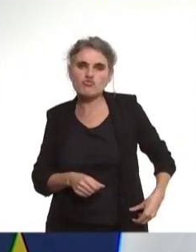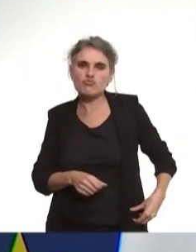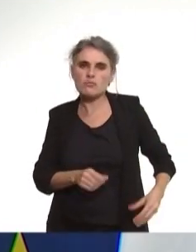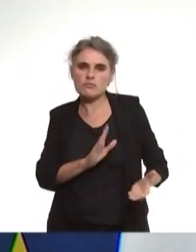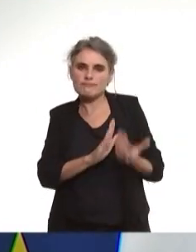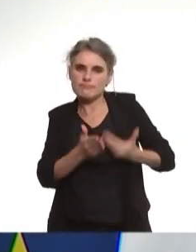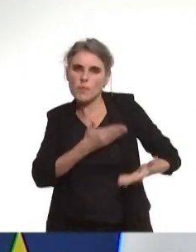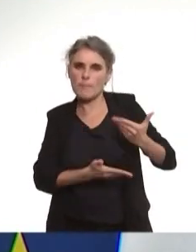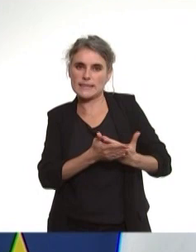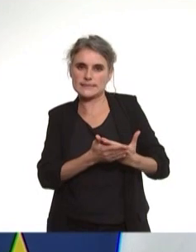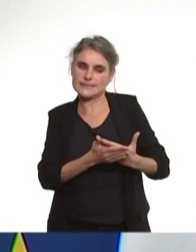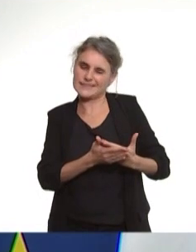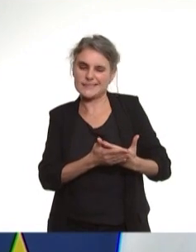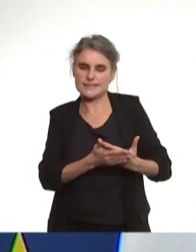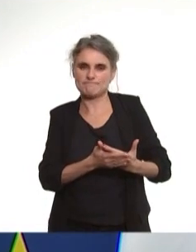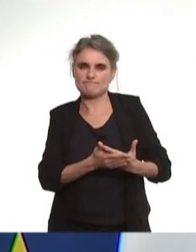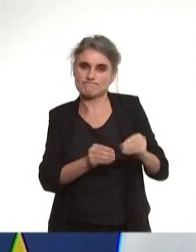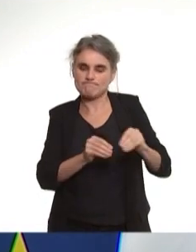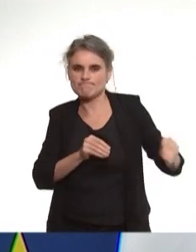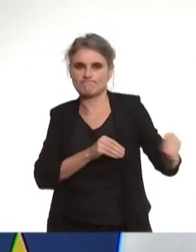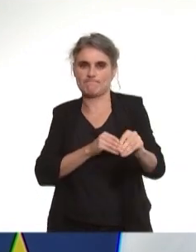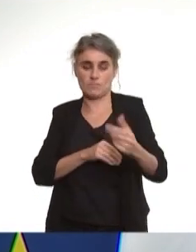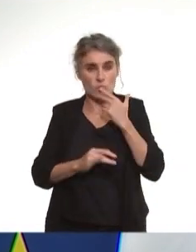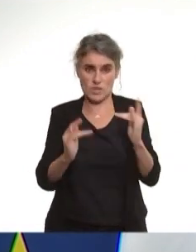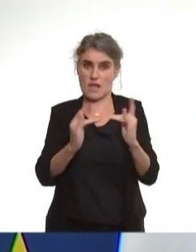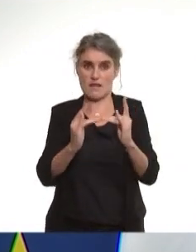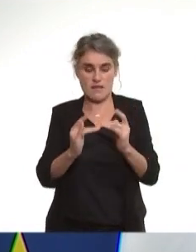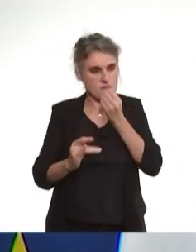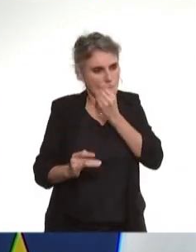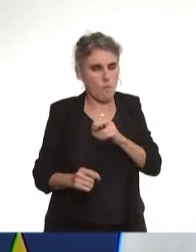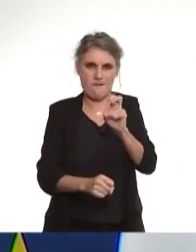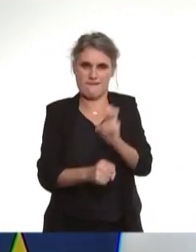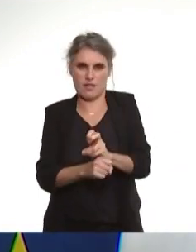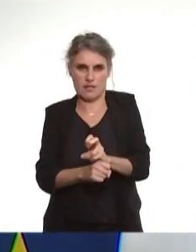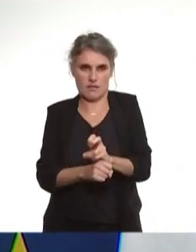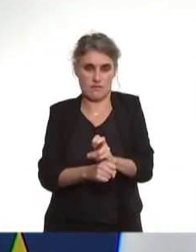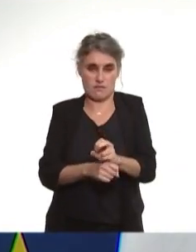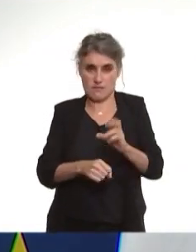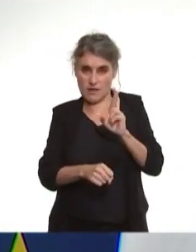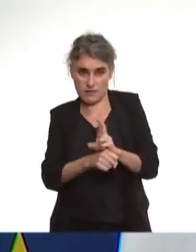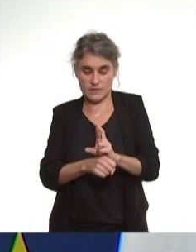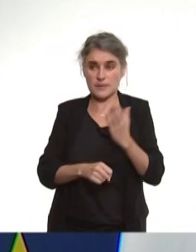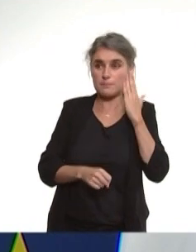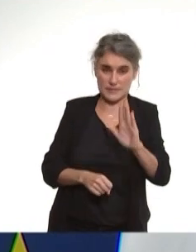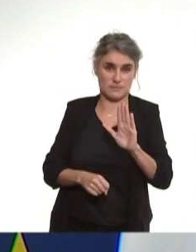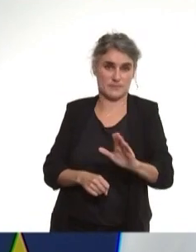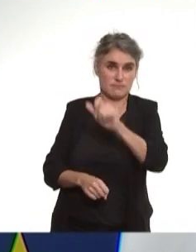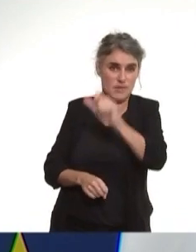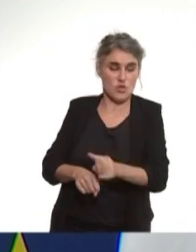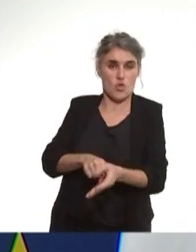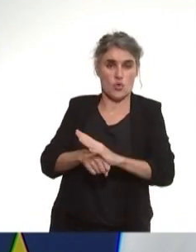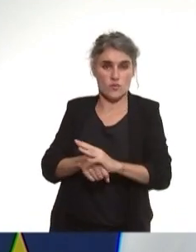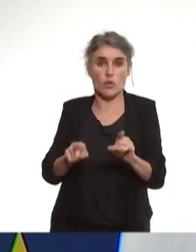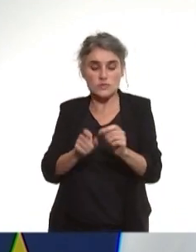eh bien on peut libérer un bloc opératoire éviter d'occuper un lit de réanimation et parfois même transformé le bloc opératoire